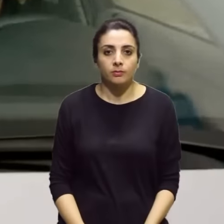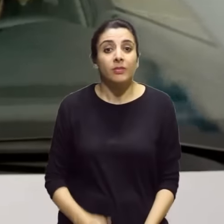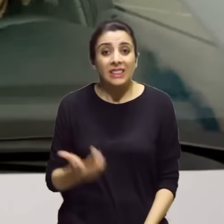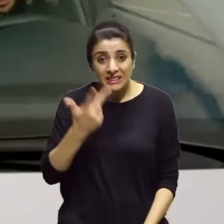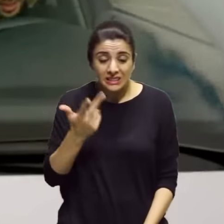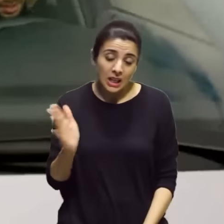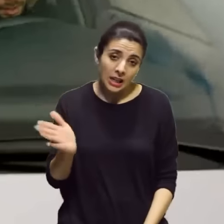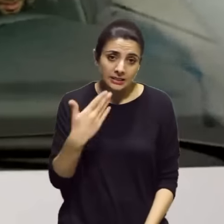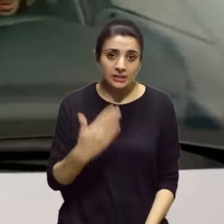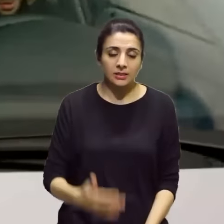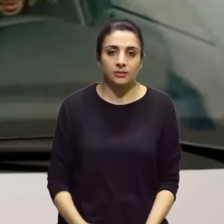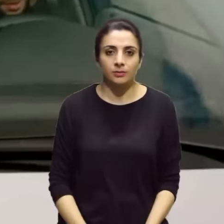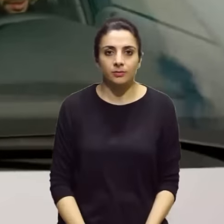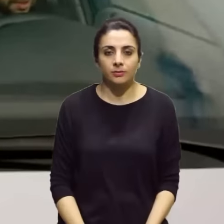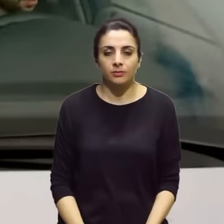Hadi hızlan biraz daha.